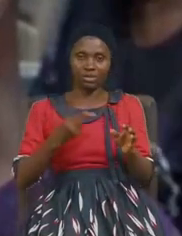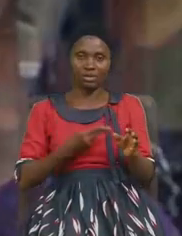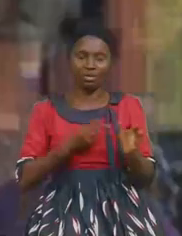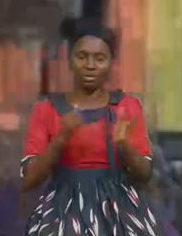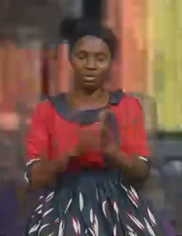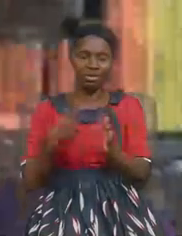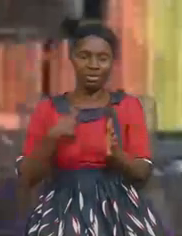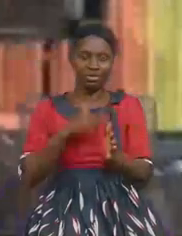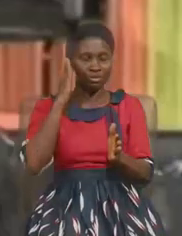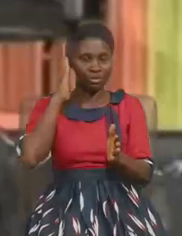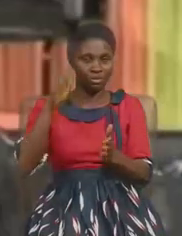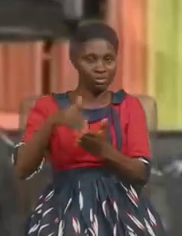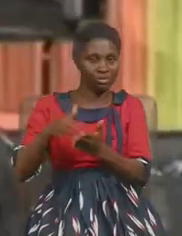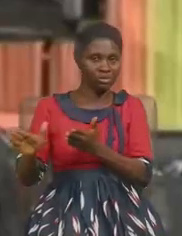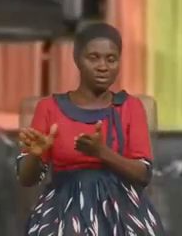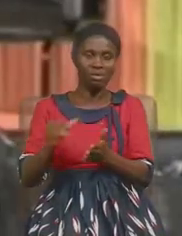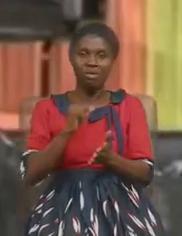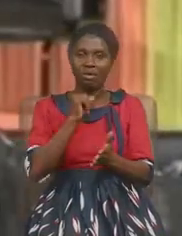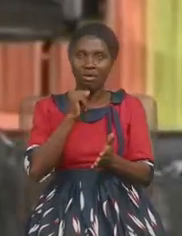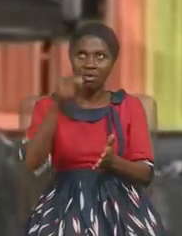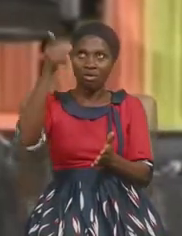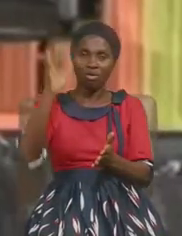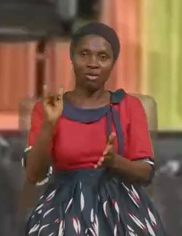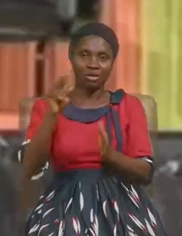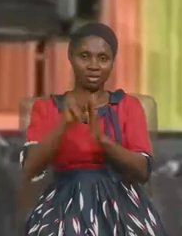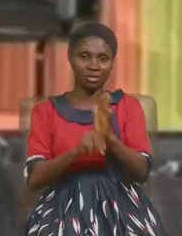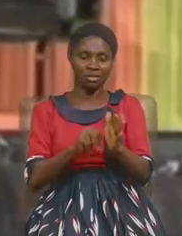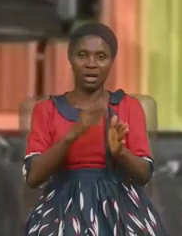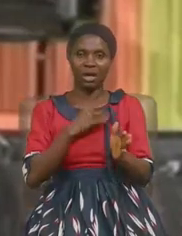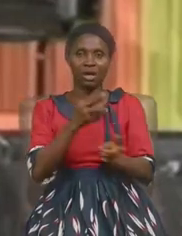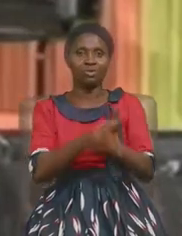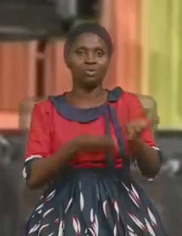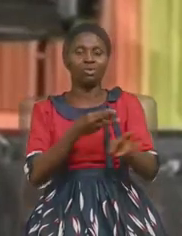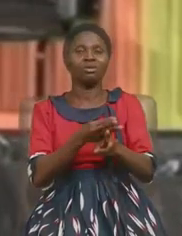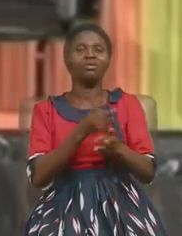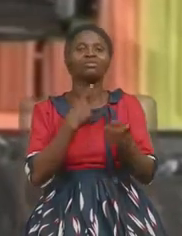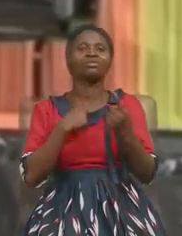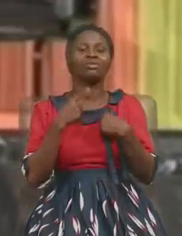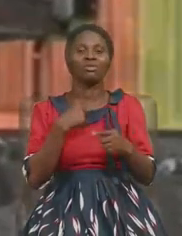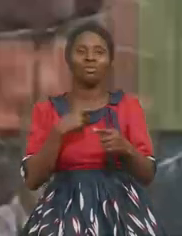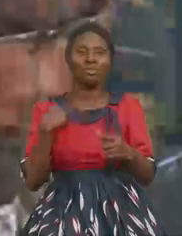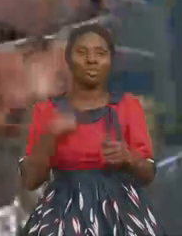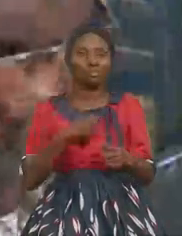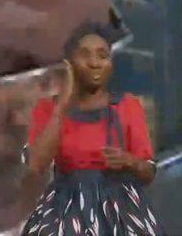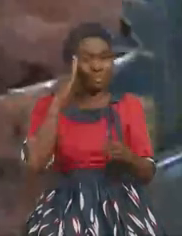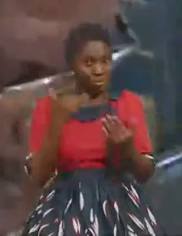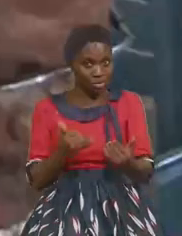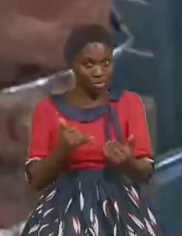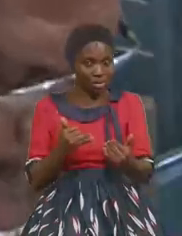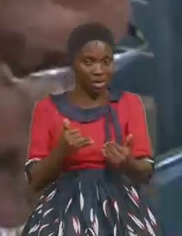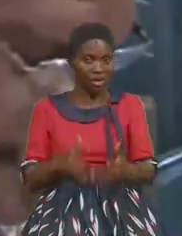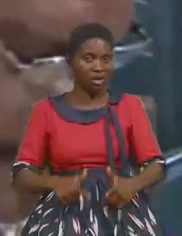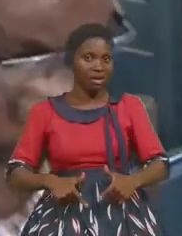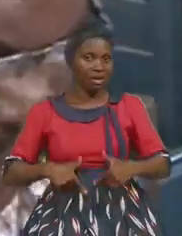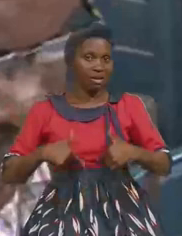l'impiété et aux convoitises mondaines et à vivre, dites-moi comment, dans le siècle présent,